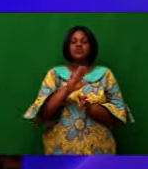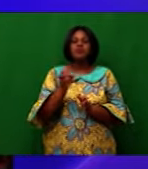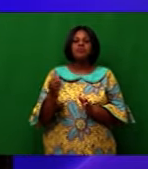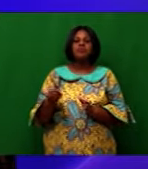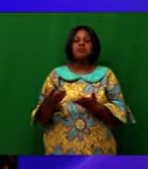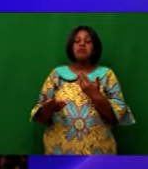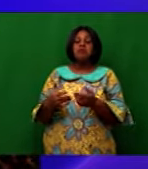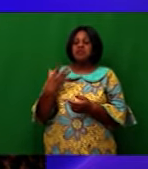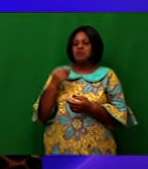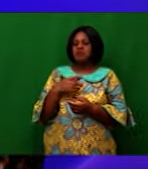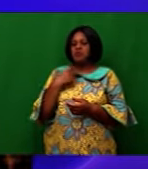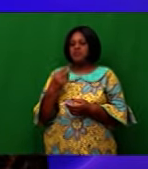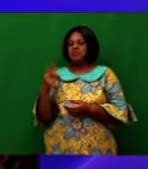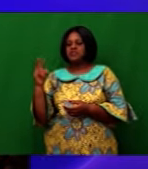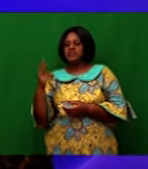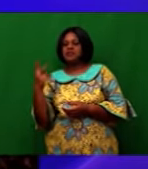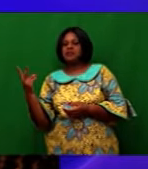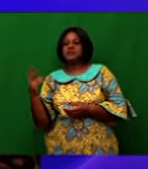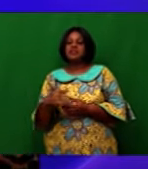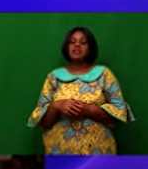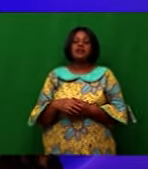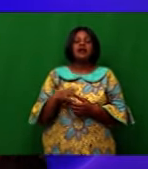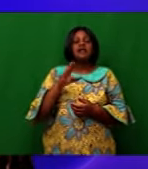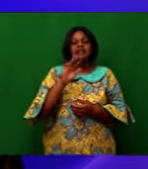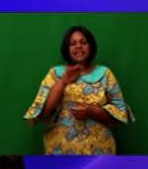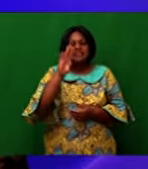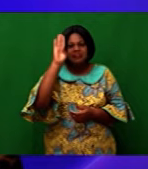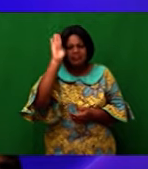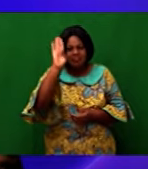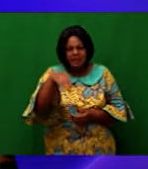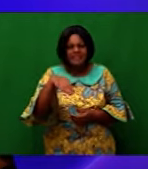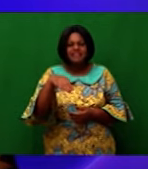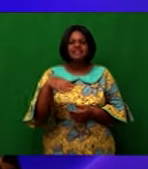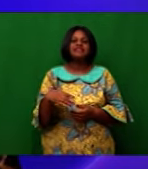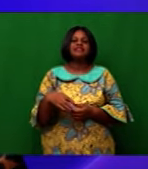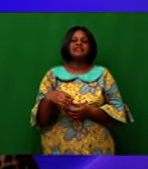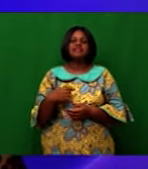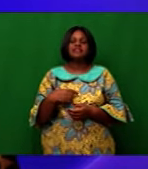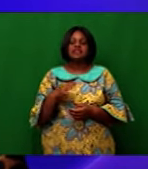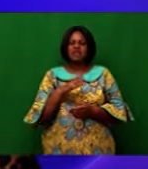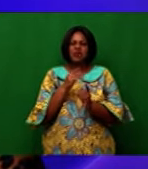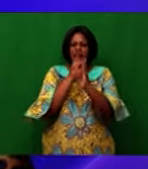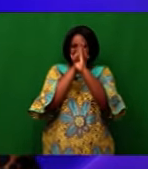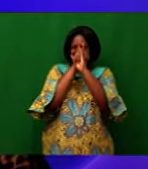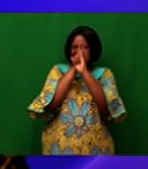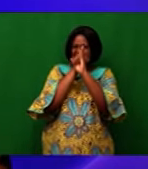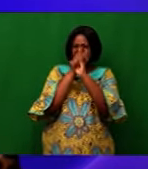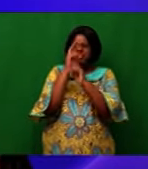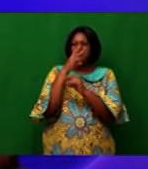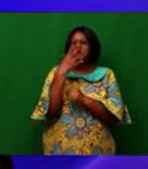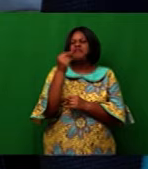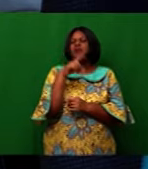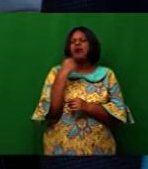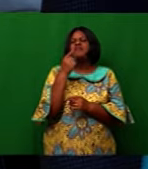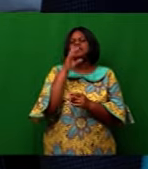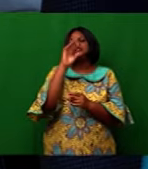vatova mudzimai womunhu tisati barika rakare paidozikanwa rakaipa ratareva iroro rorweseri nokuti munenge muri vagumi